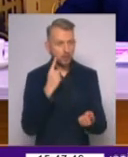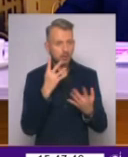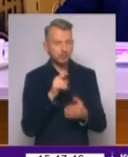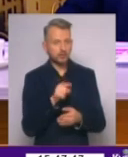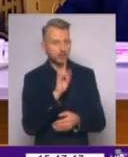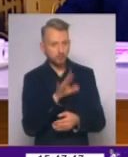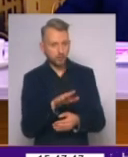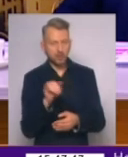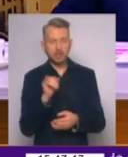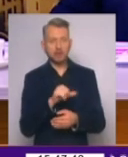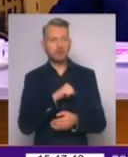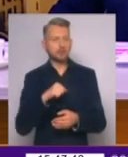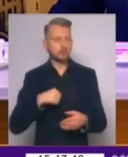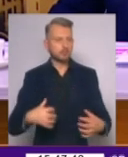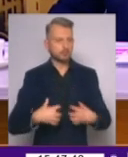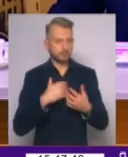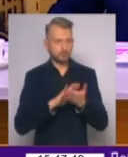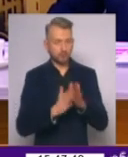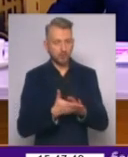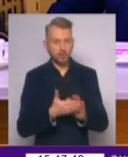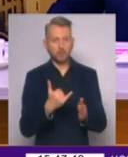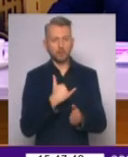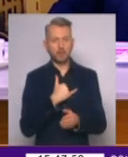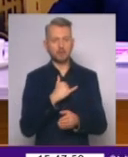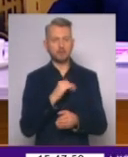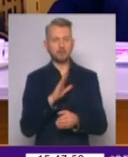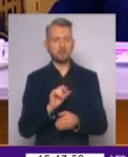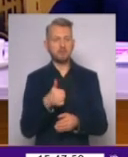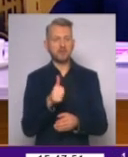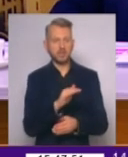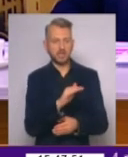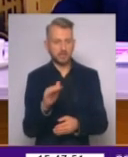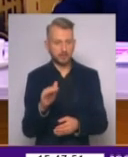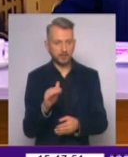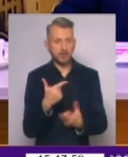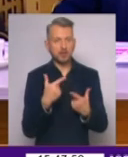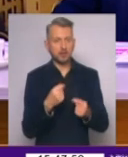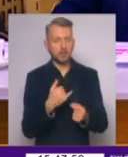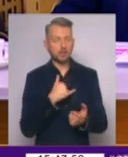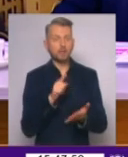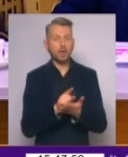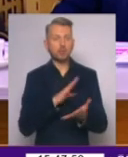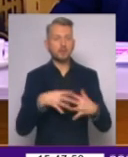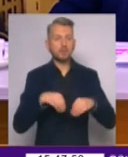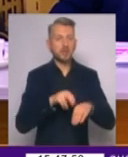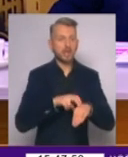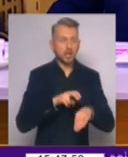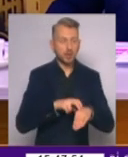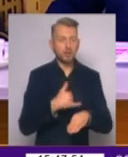буде. І найкричущіша ситуація – це в нас, власне, в цій первинці. Там, де в нас мають бути сімейні лікарі, у нас